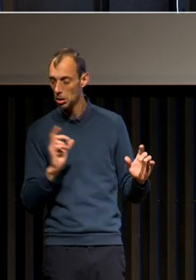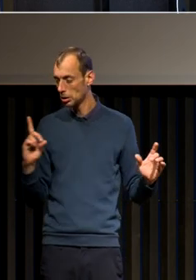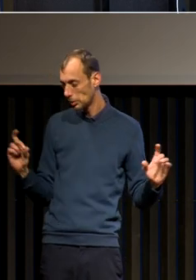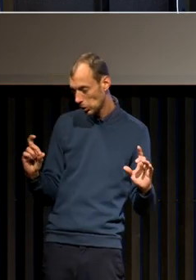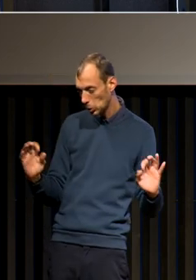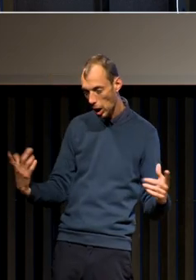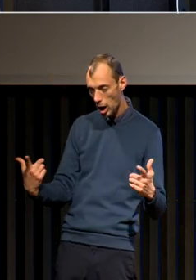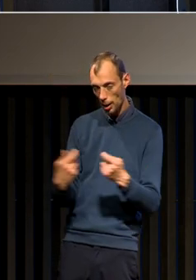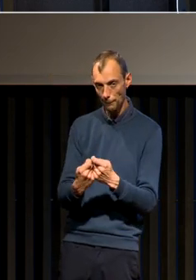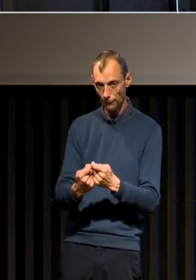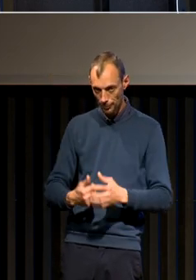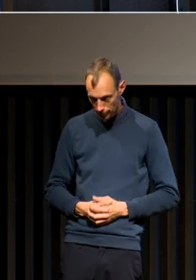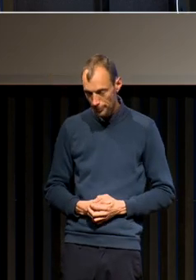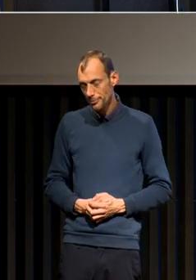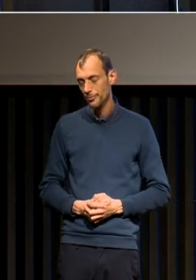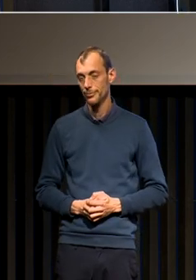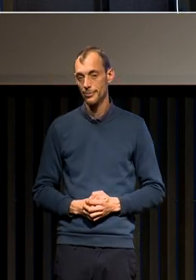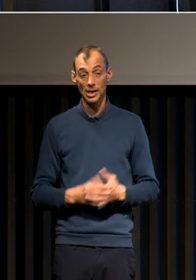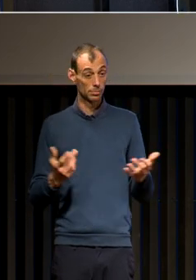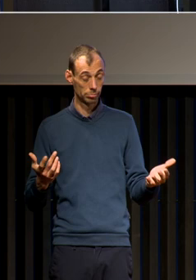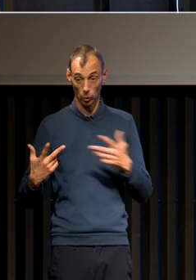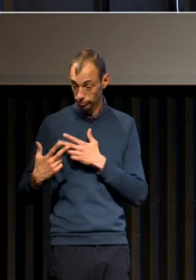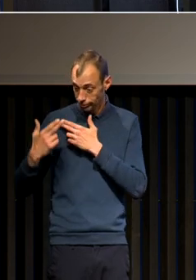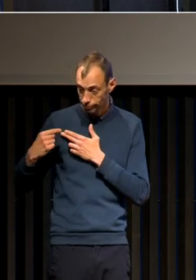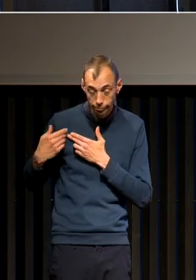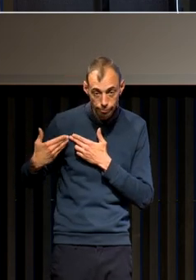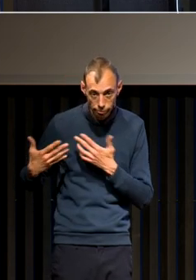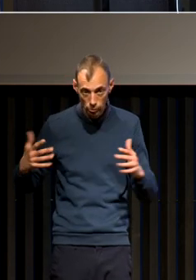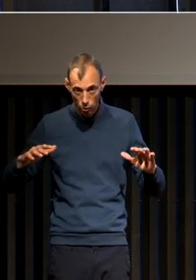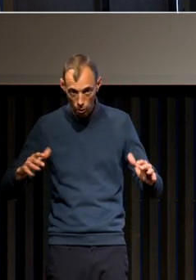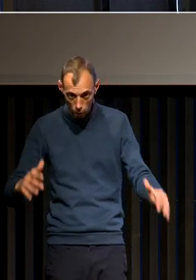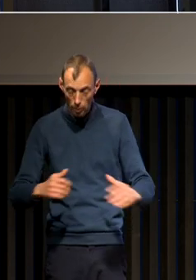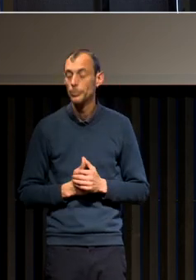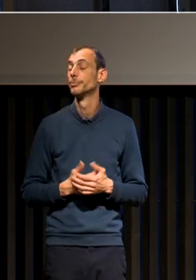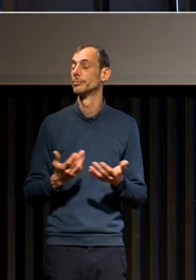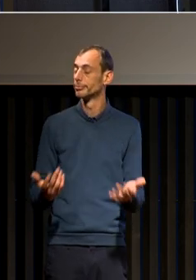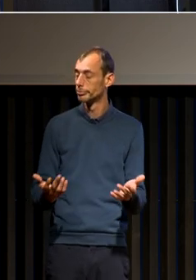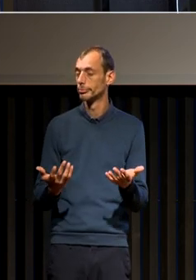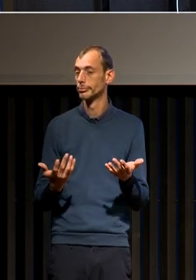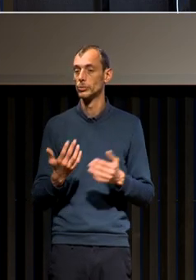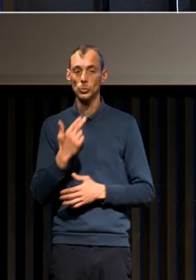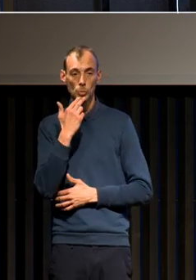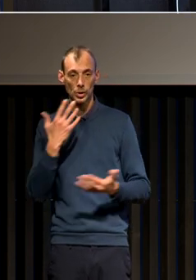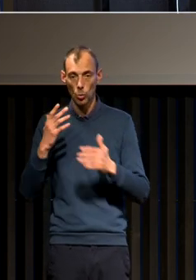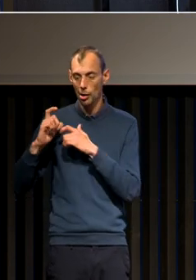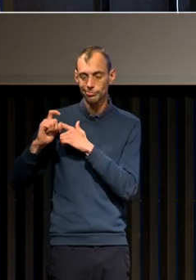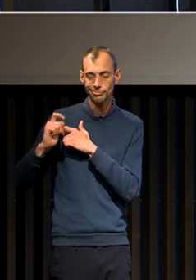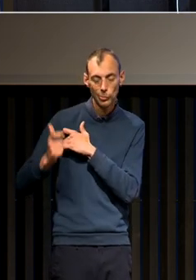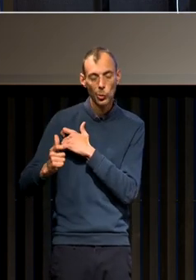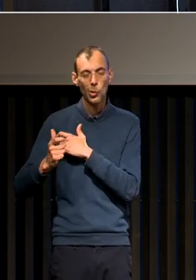spermatozoïdes. Pour cela, on utilise des protocoles de stimulation